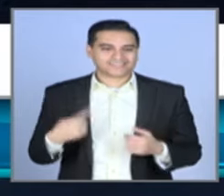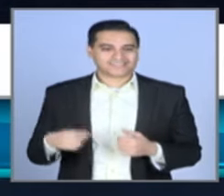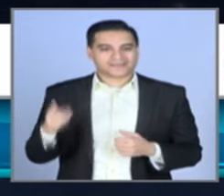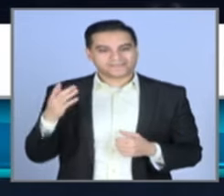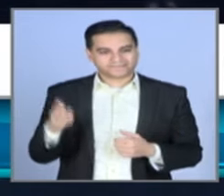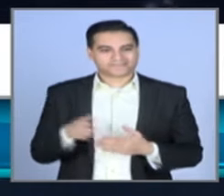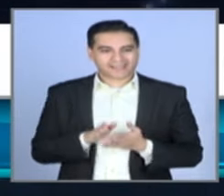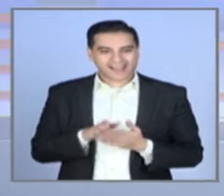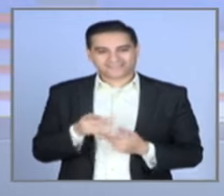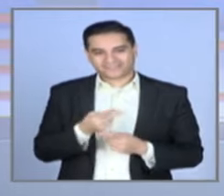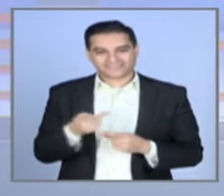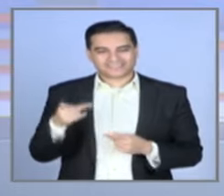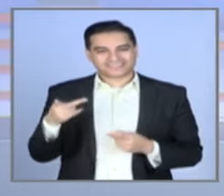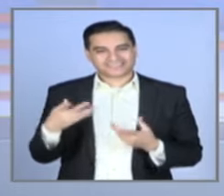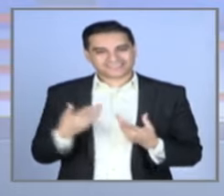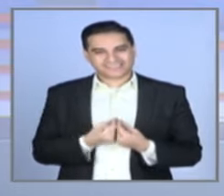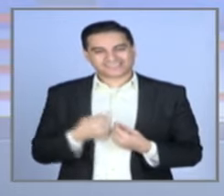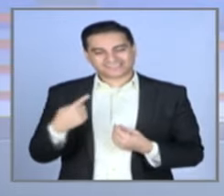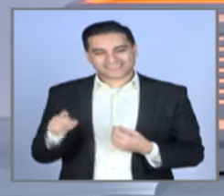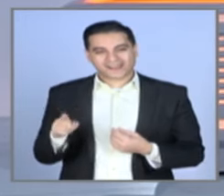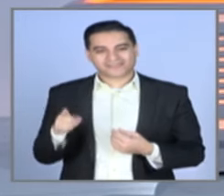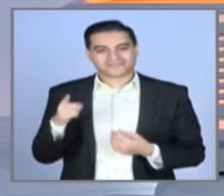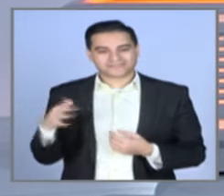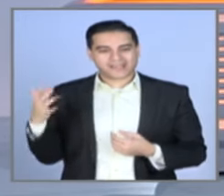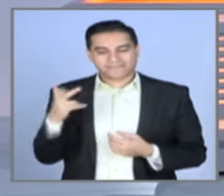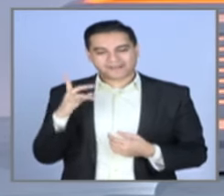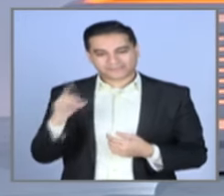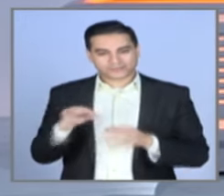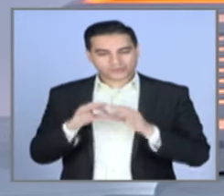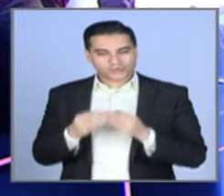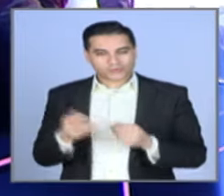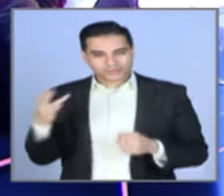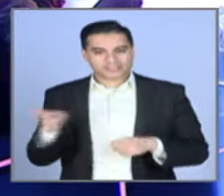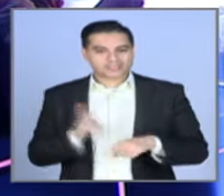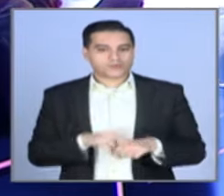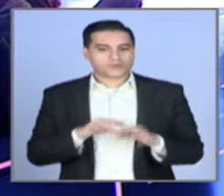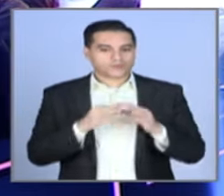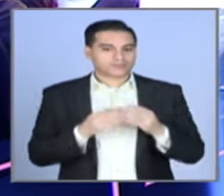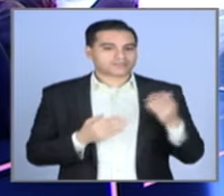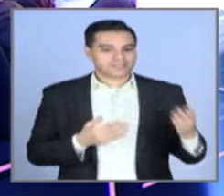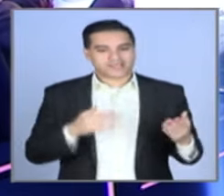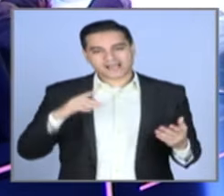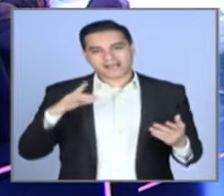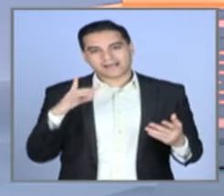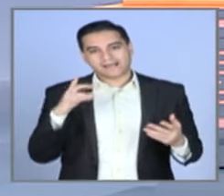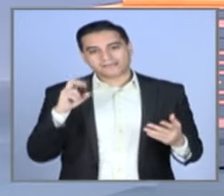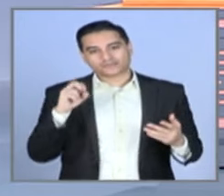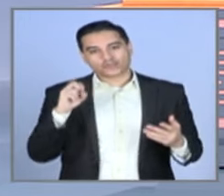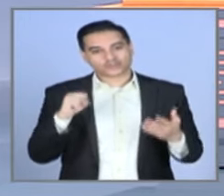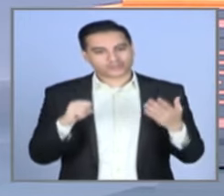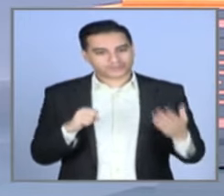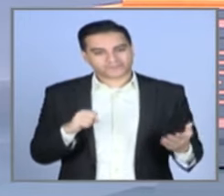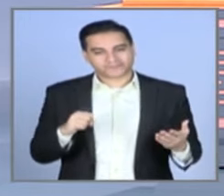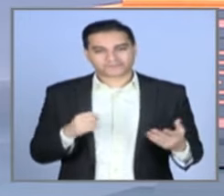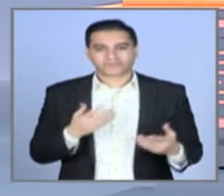هتفرق 10 زائد 20. برافو عليك يا بلال، خدت الريسك وخدت 20 نقطة. عائلة عيسى 50، عائلة الحياة